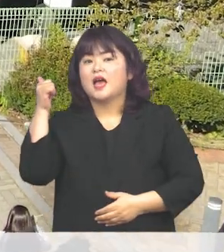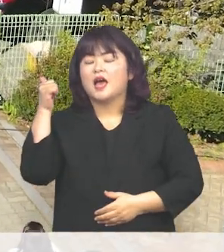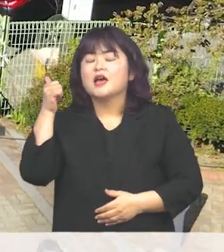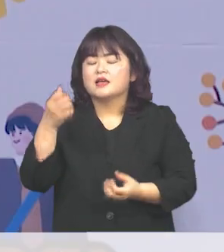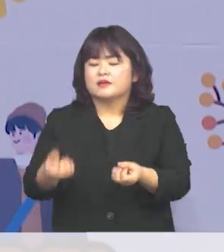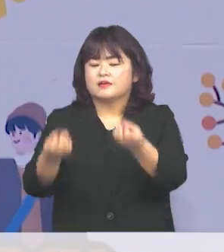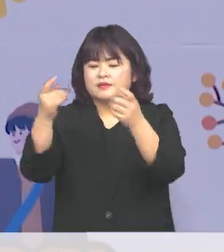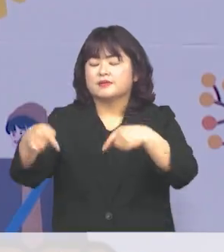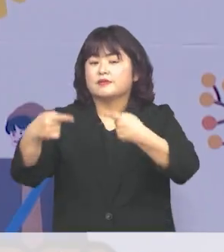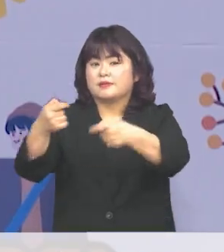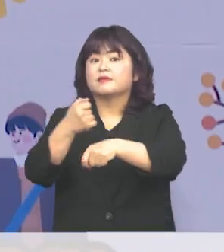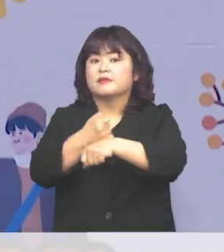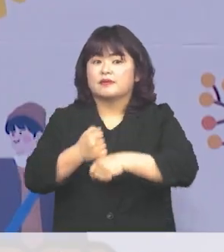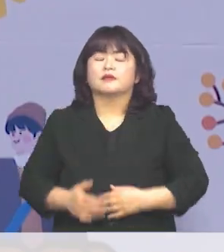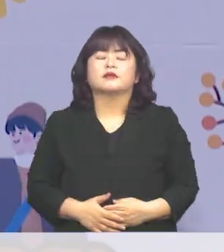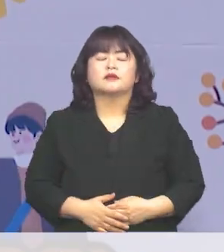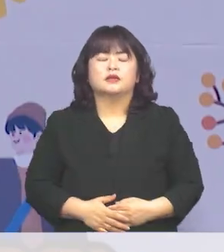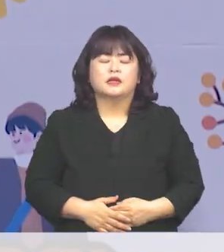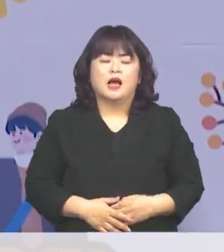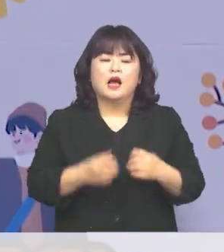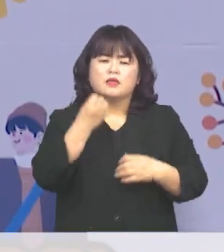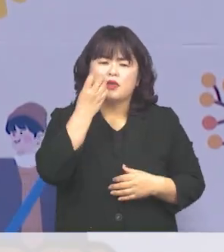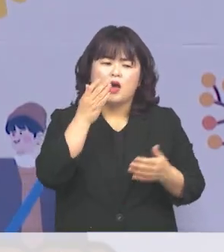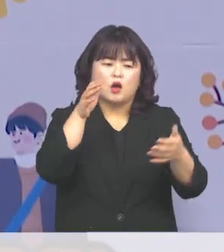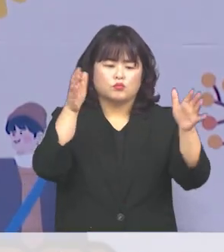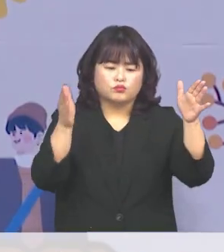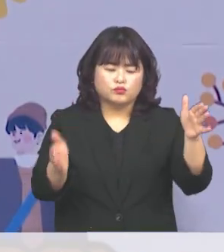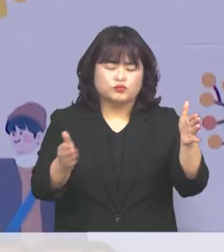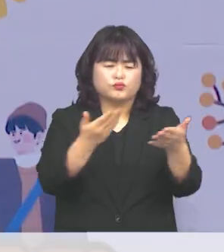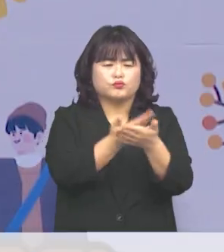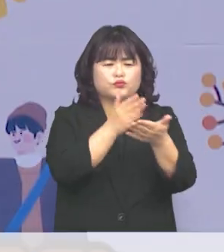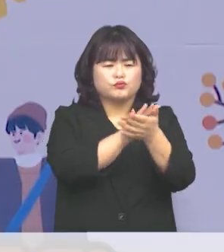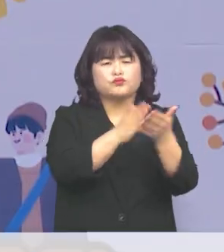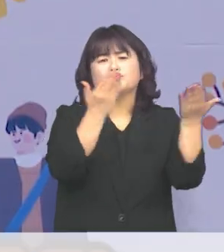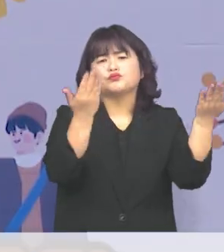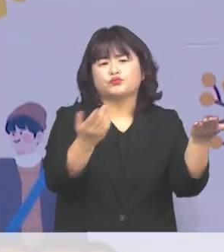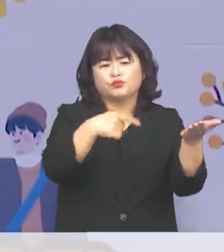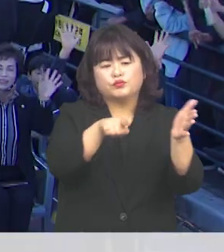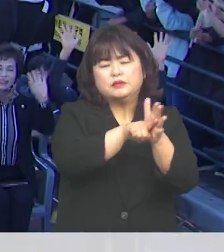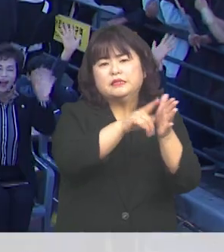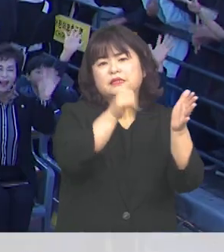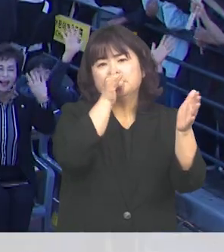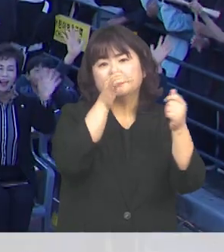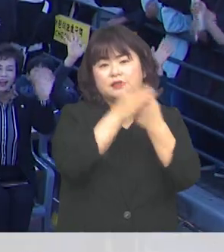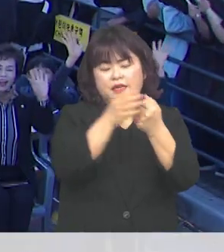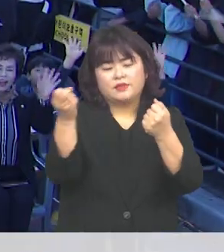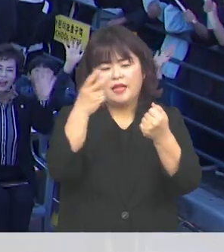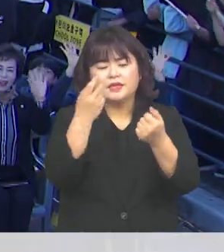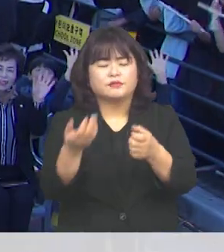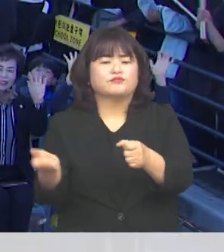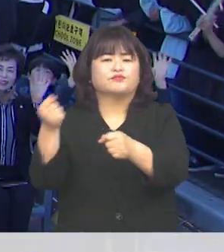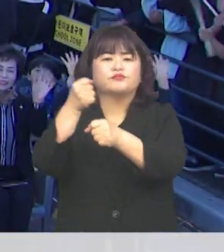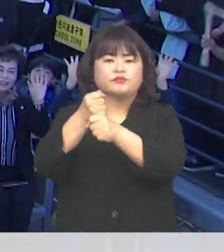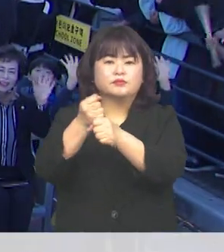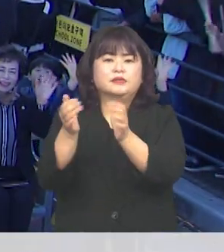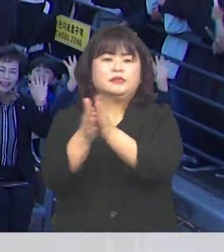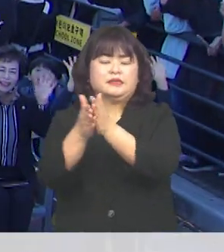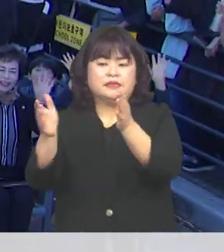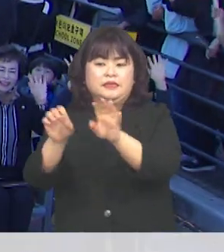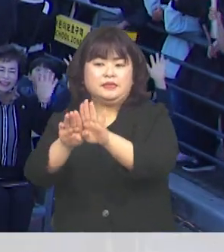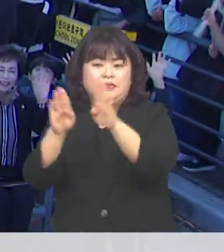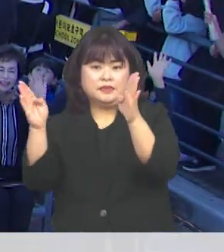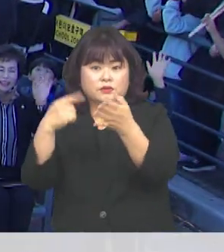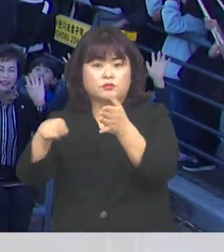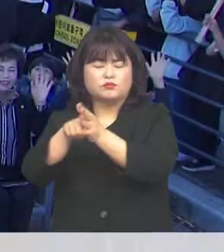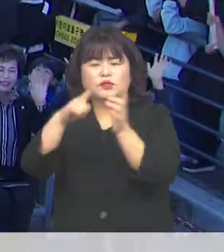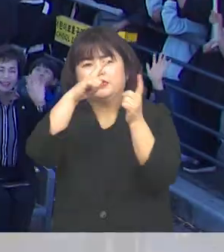참석했습니다. 이날 열린 축제는 지난 3개월 동안 리모델링 공사로 휴관을 했던 유림 청소년 문화의 집이 새롭게 문을 연